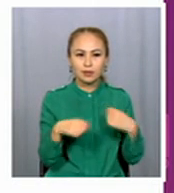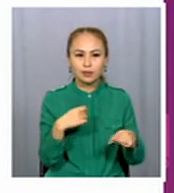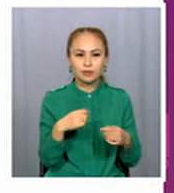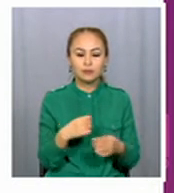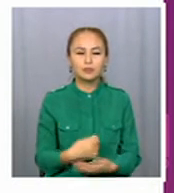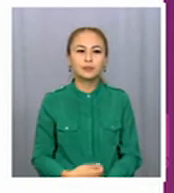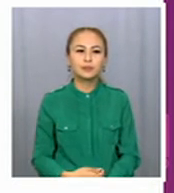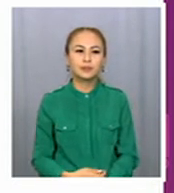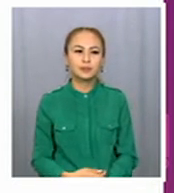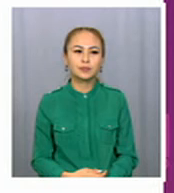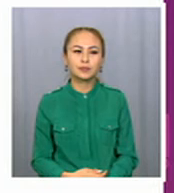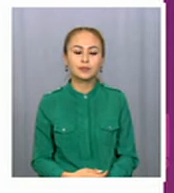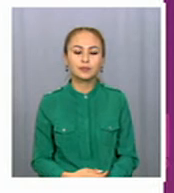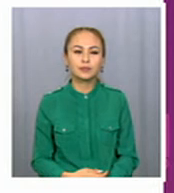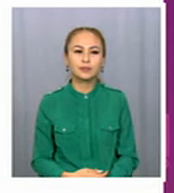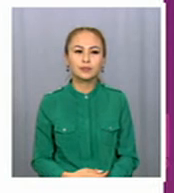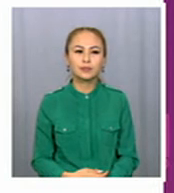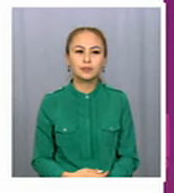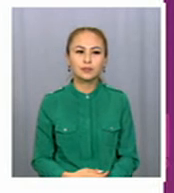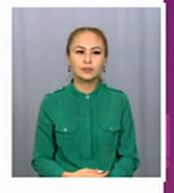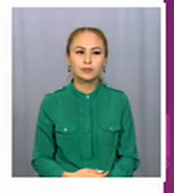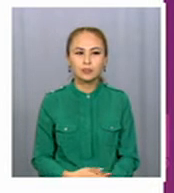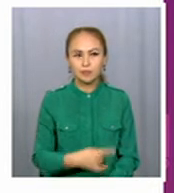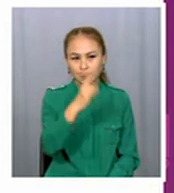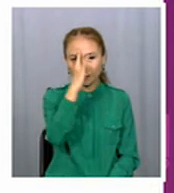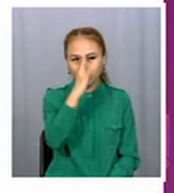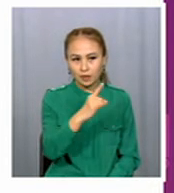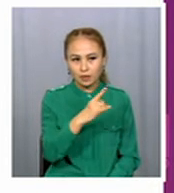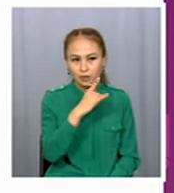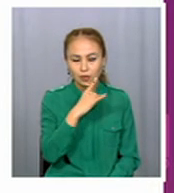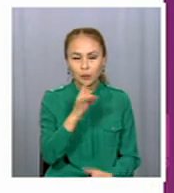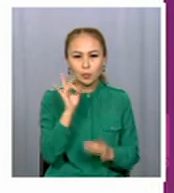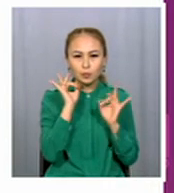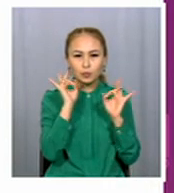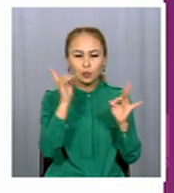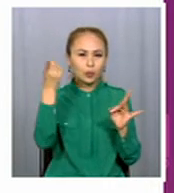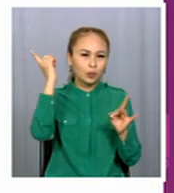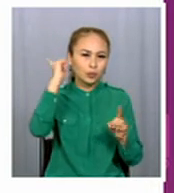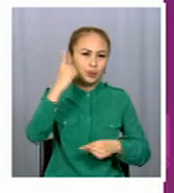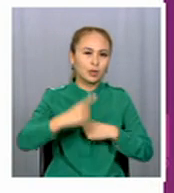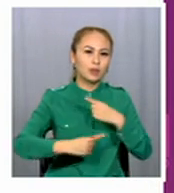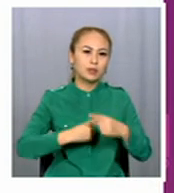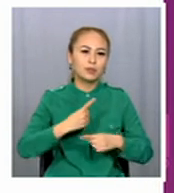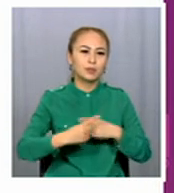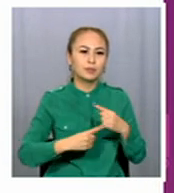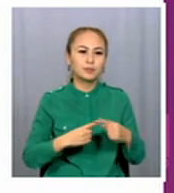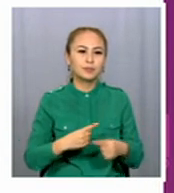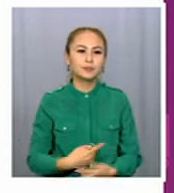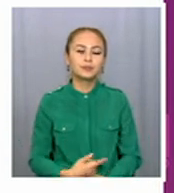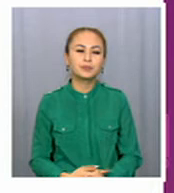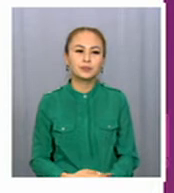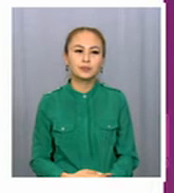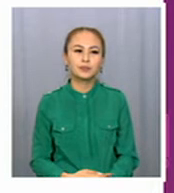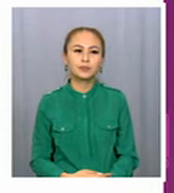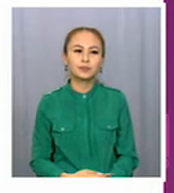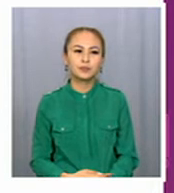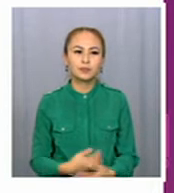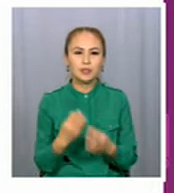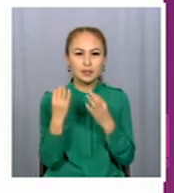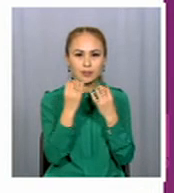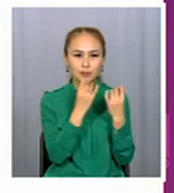тамаша. Екінші, қазақтың үрмелік көне музыкалық аспабы. Бұл